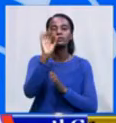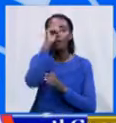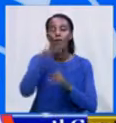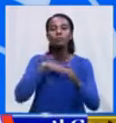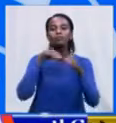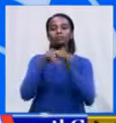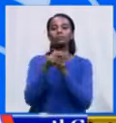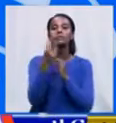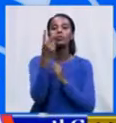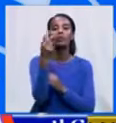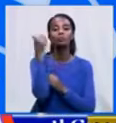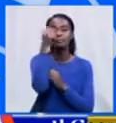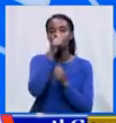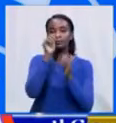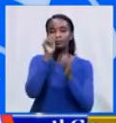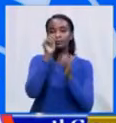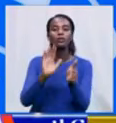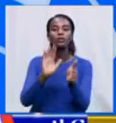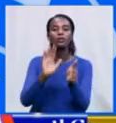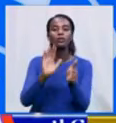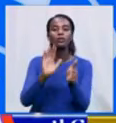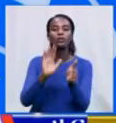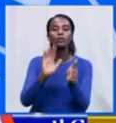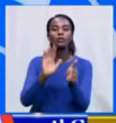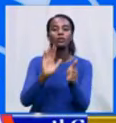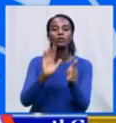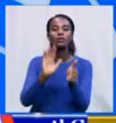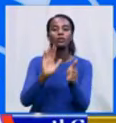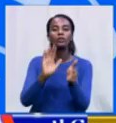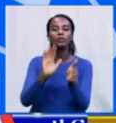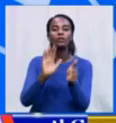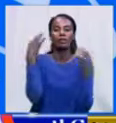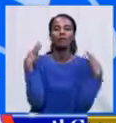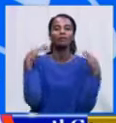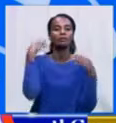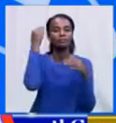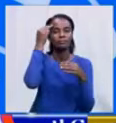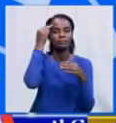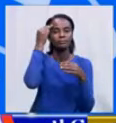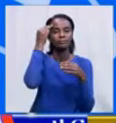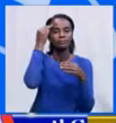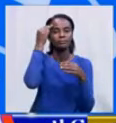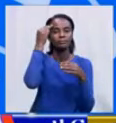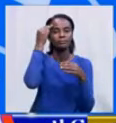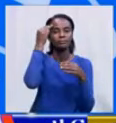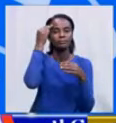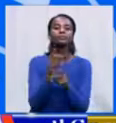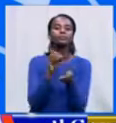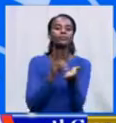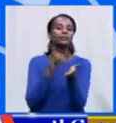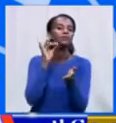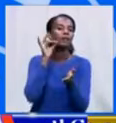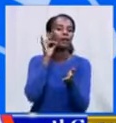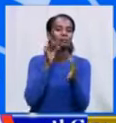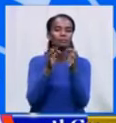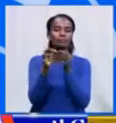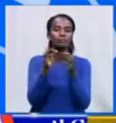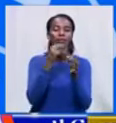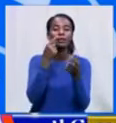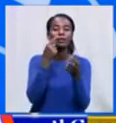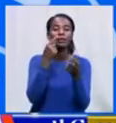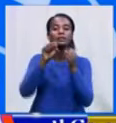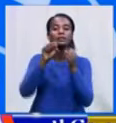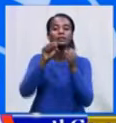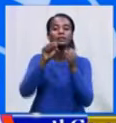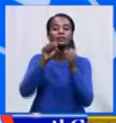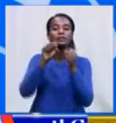2 ኢትዮጵያውያን ሲሆኑ አንዱ ደግሞ ቻይናዊ መሆኑን የጤና ጥበቃ ሚኒስትሯ ዶክተር ሊያ ታደሰ አስታውቀዋል። በዚህ መሰረት